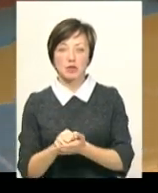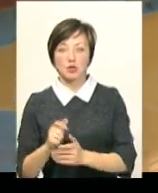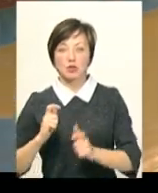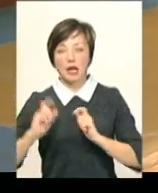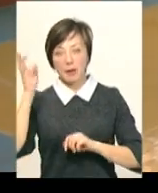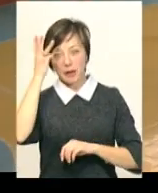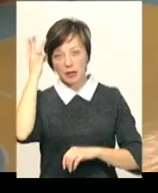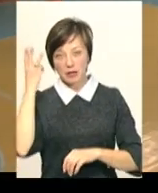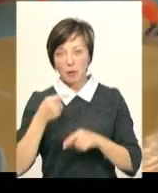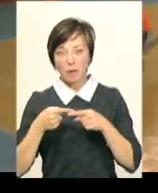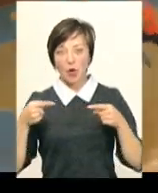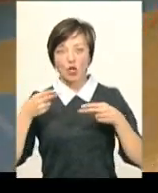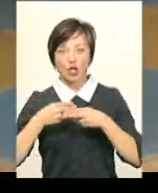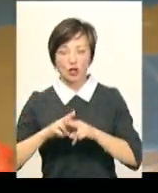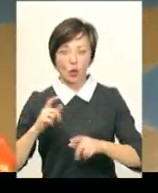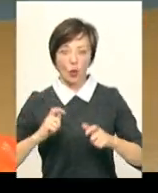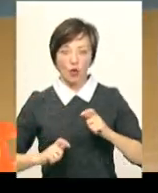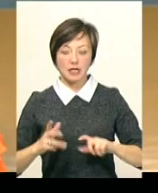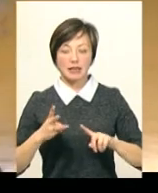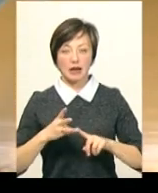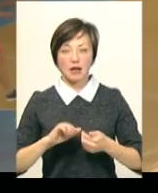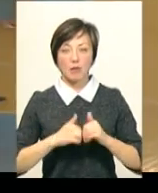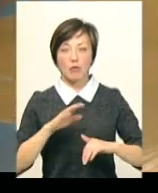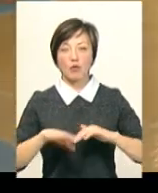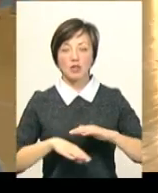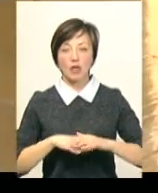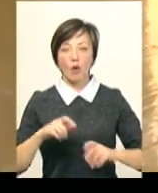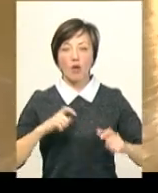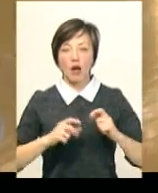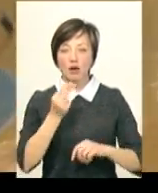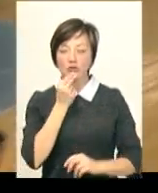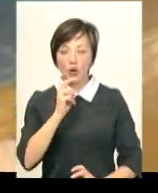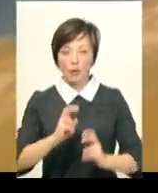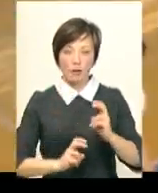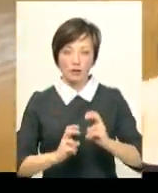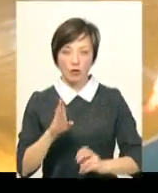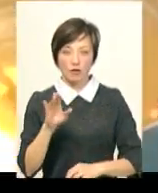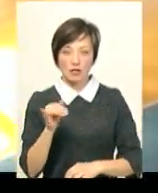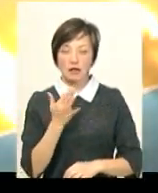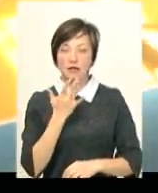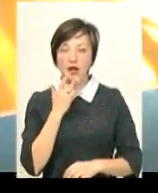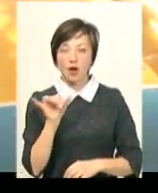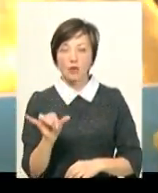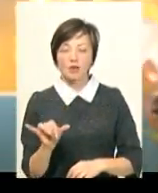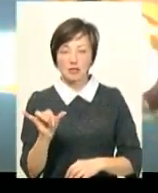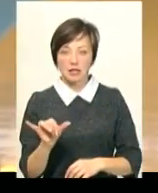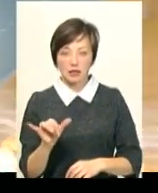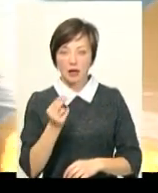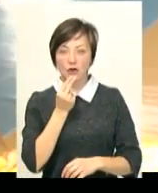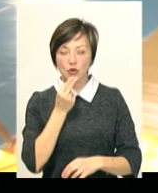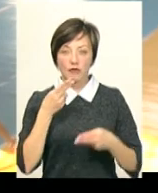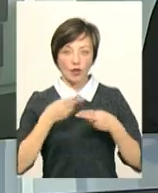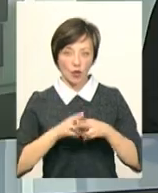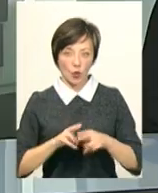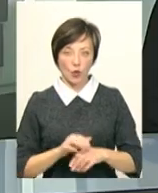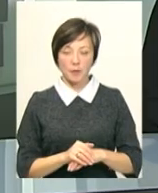студенти Хмельницького політехнічного коледжу. Третє – Кам'янець-Подільський коледж харчової промисловості Національного університету харчових